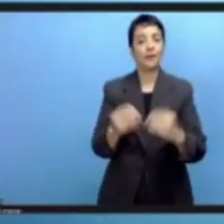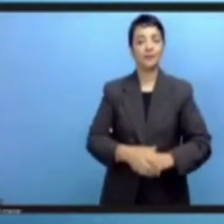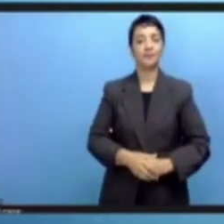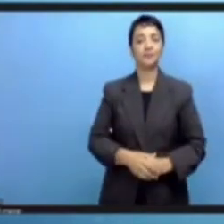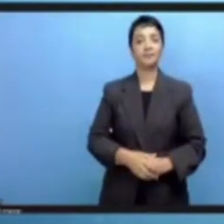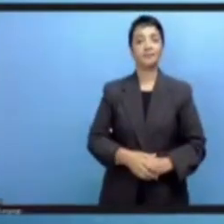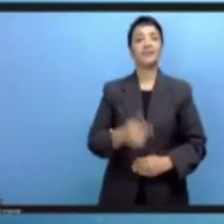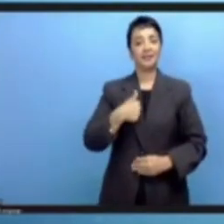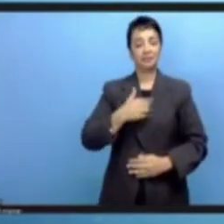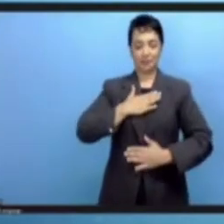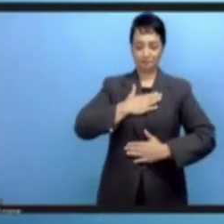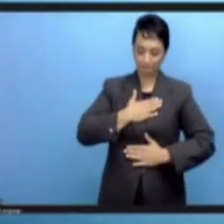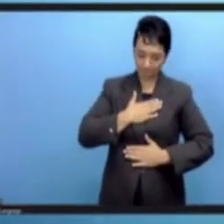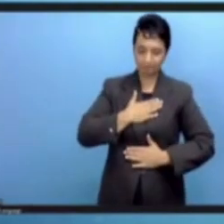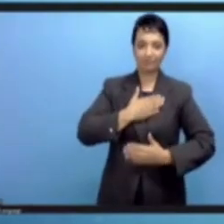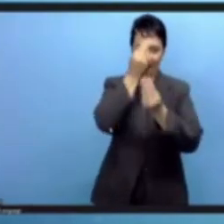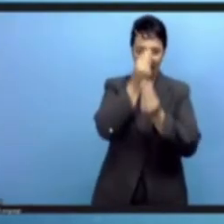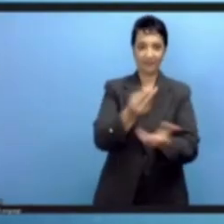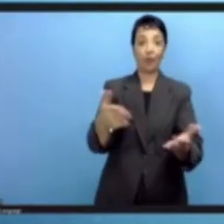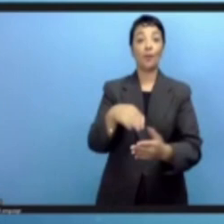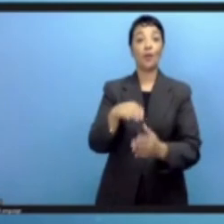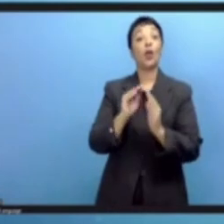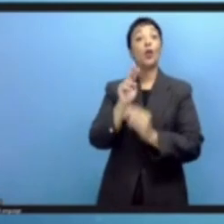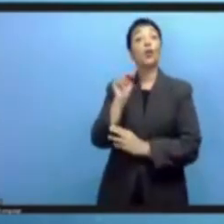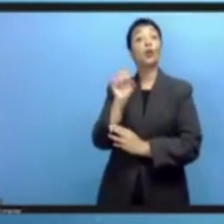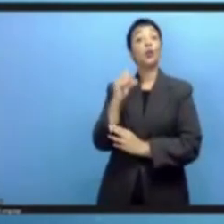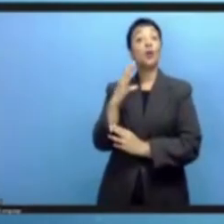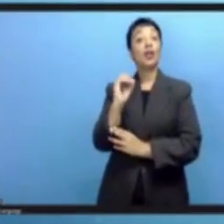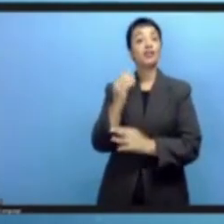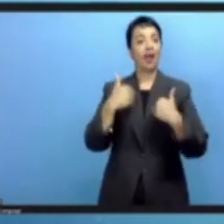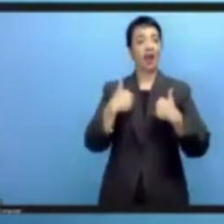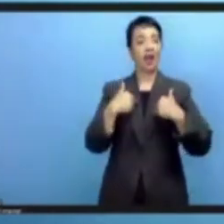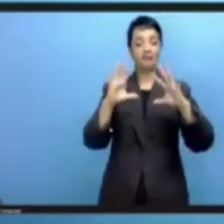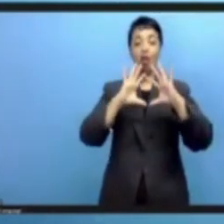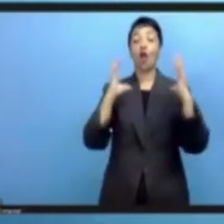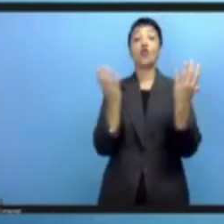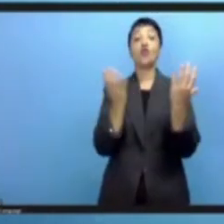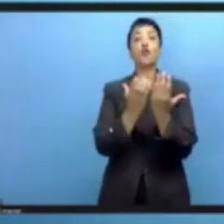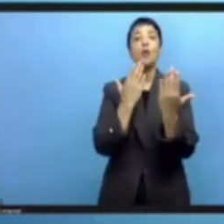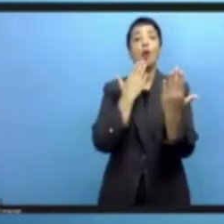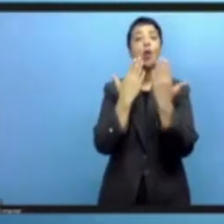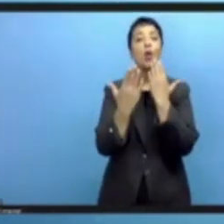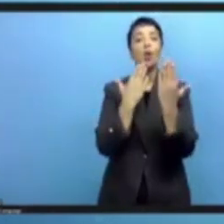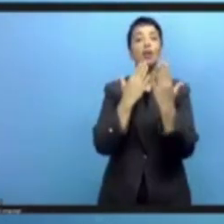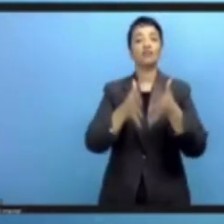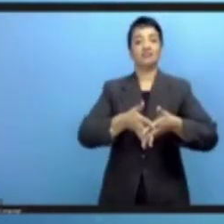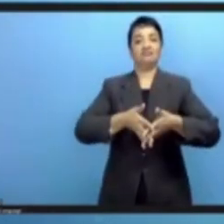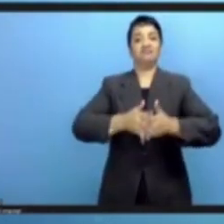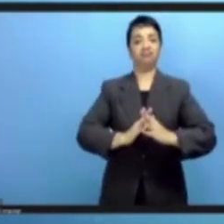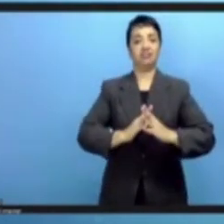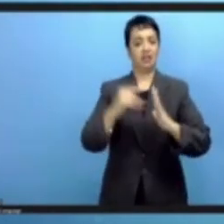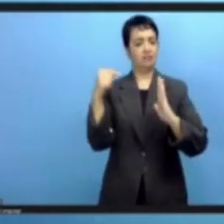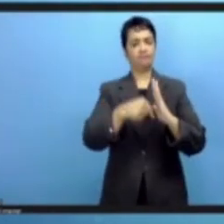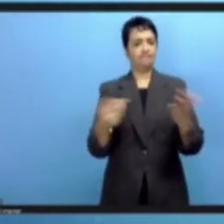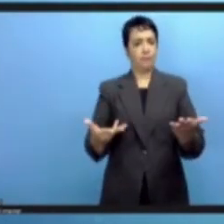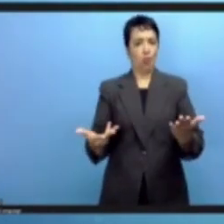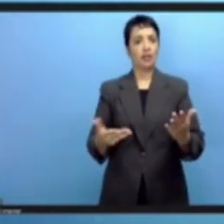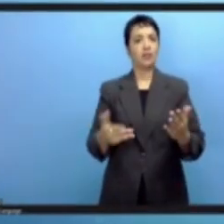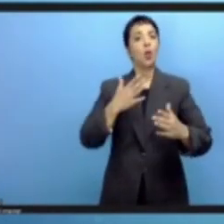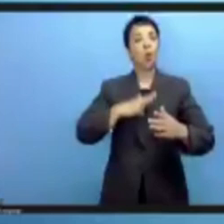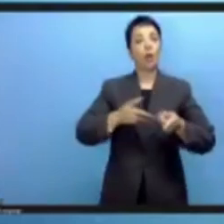Je suis ravie de vous annoncer que l'UNESCO organise février prochain une conférence mondiale sur